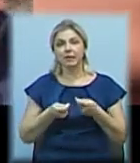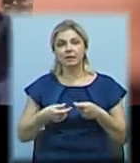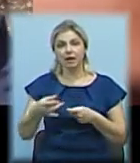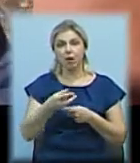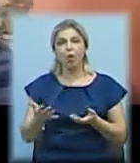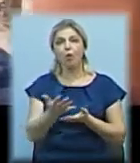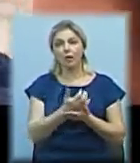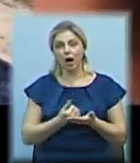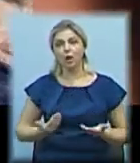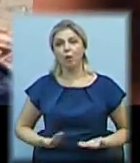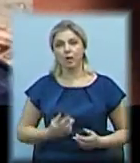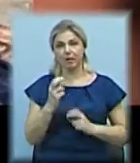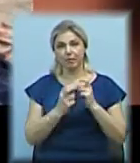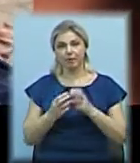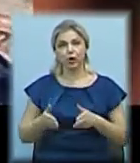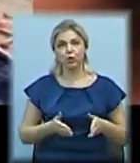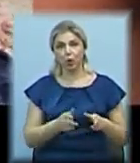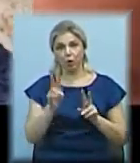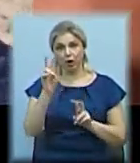працівники комунального підприємства «Дорога».